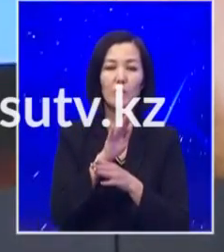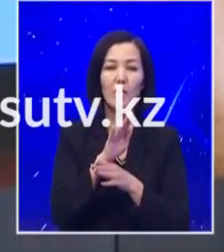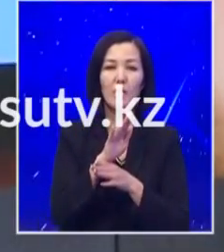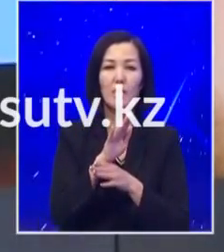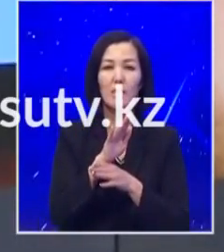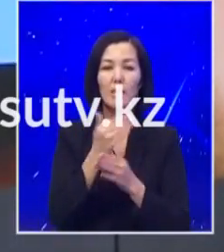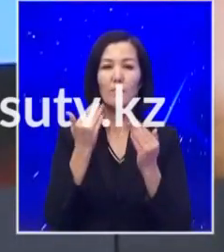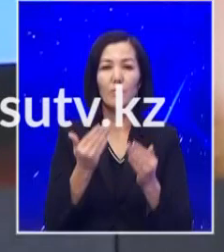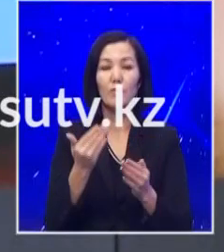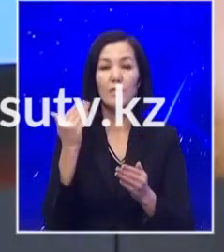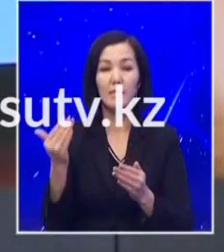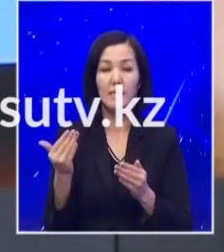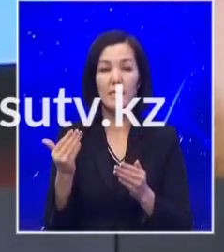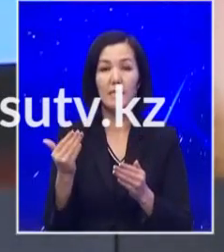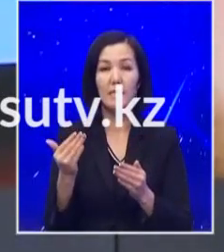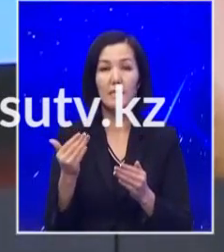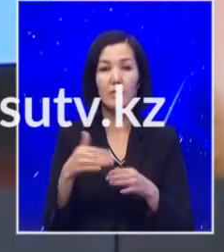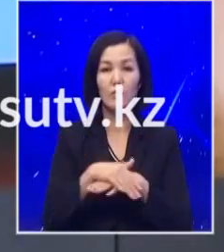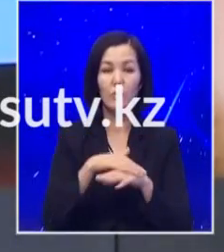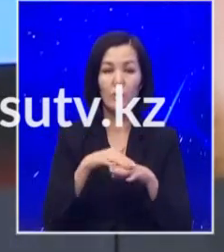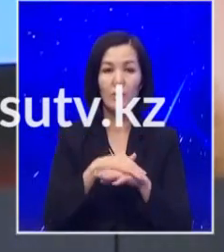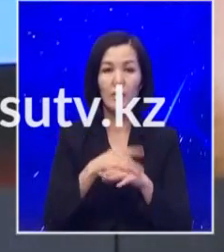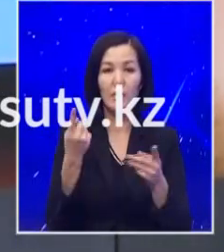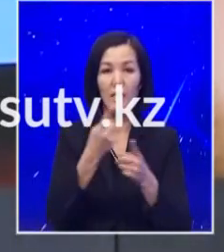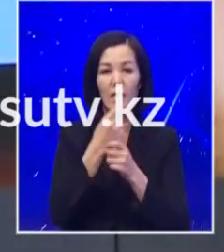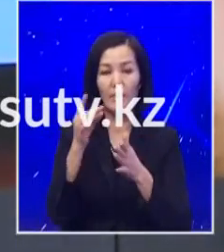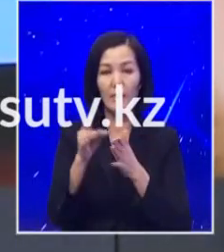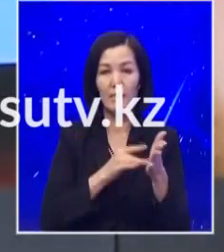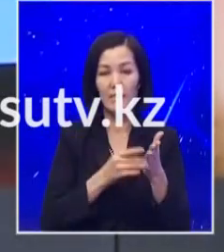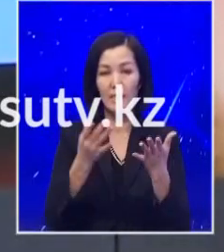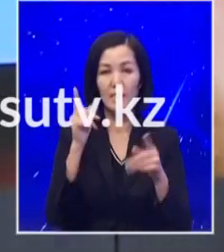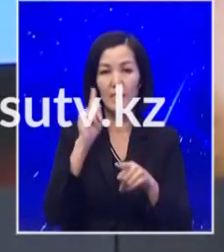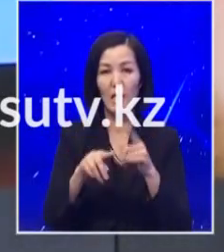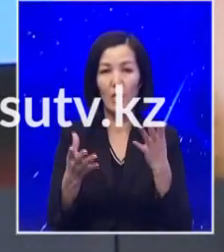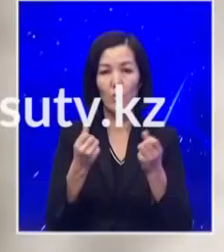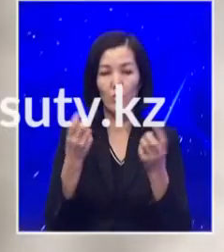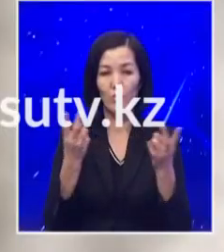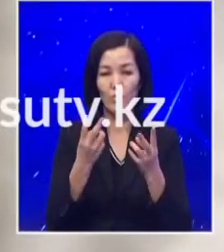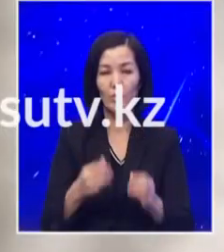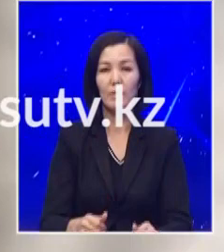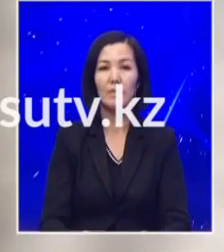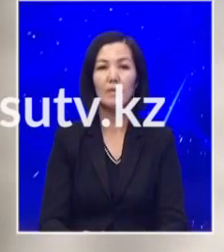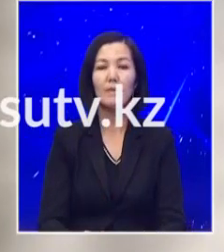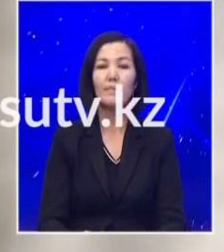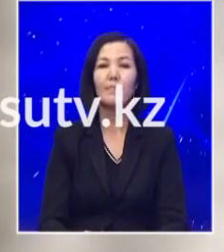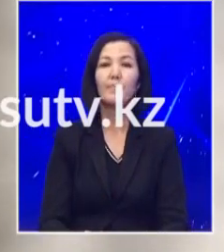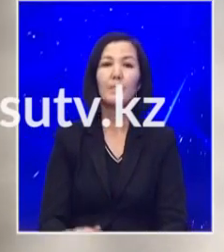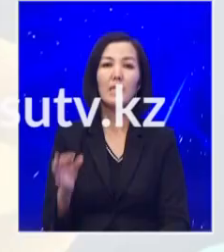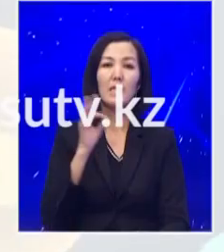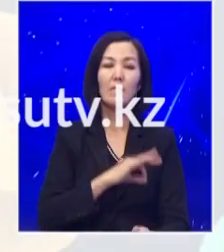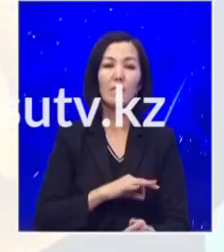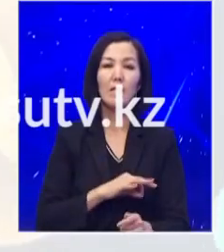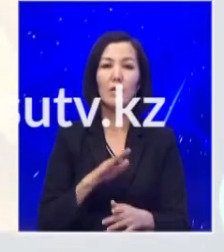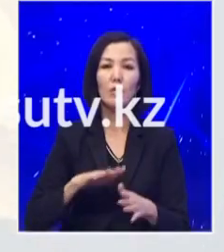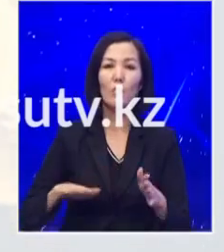яғни сіздердің тұрғындардың ақпаратты тез уақытта алуы болып табылады. Қосымшаның тиімділігін